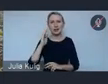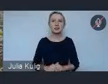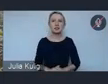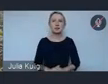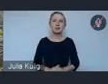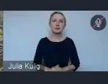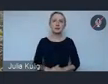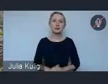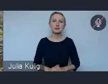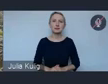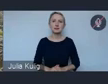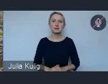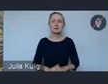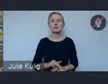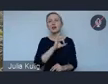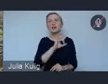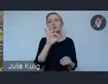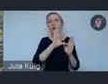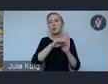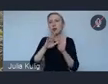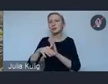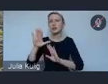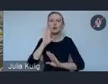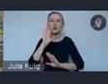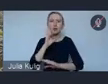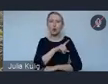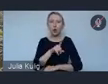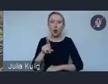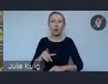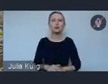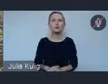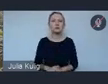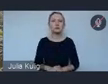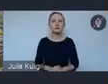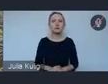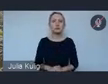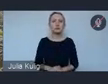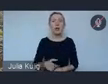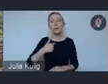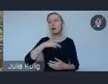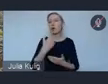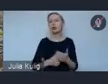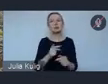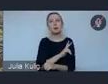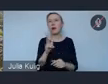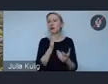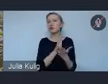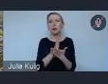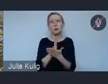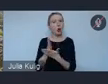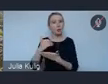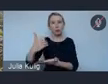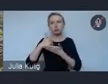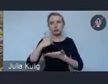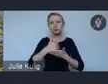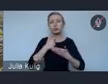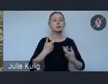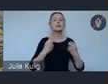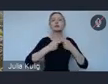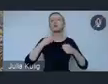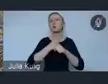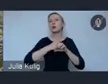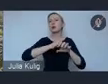ze swoich miast i miejscowości oczywiście korzystamy z każdej pomocy it ta współpraca jest wielosektorowa